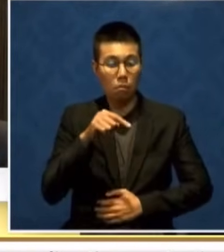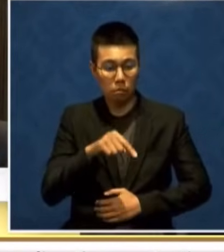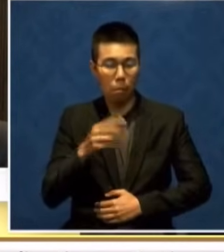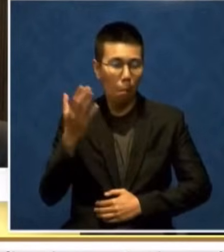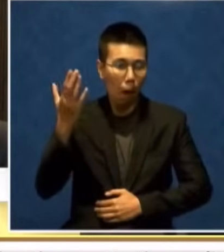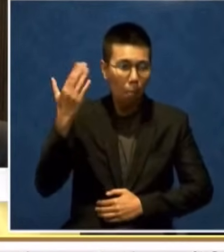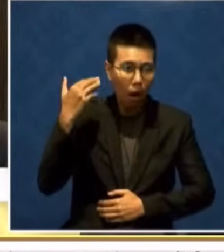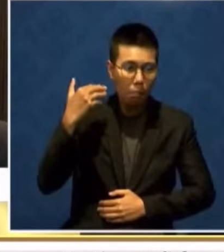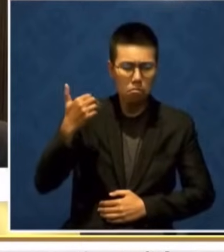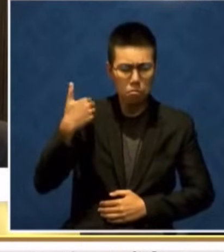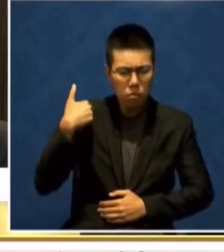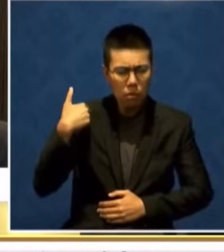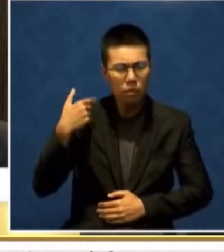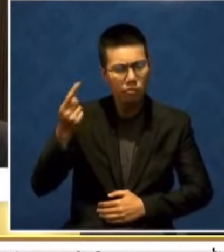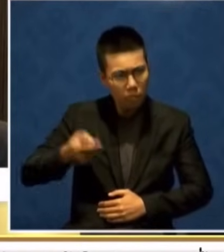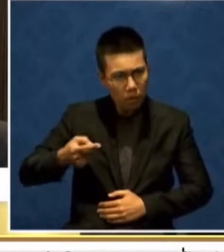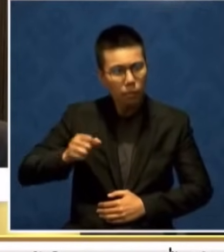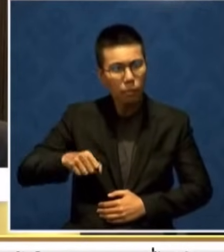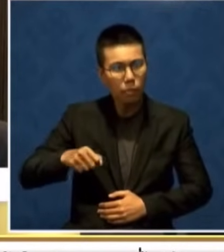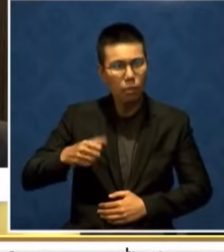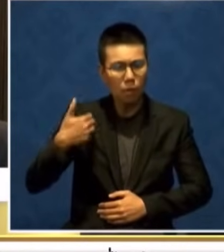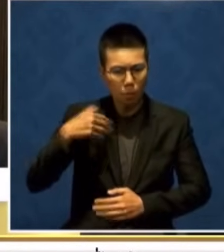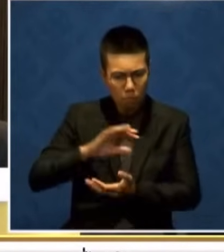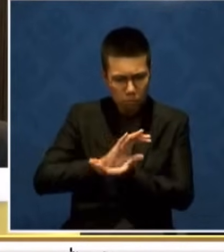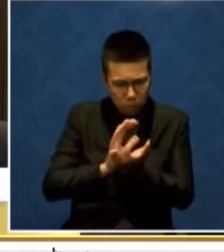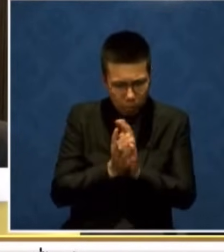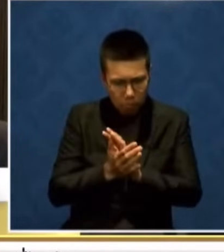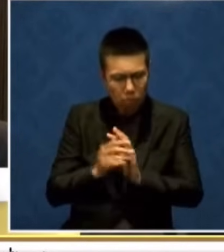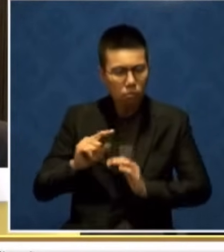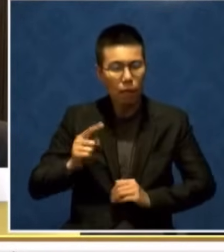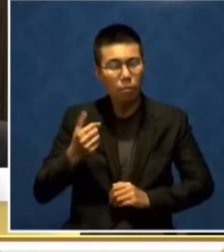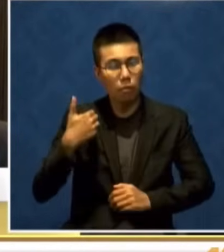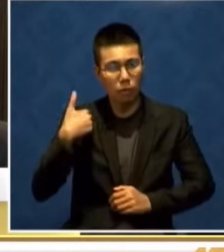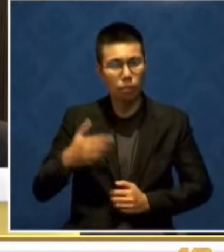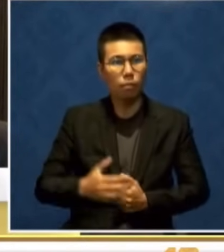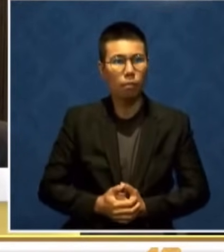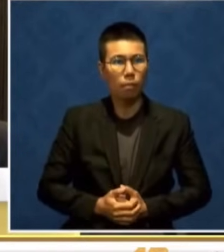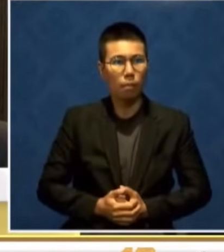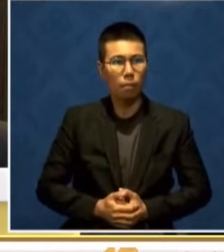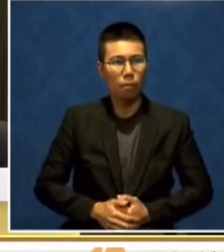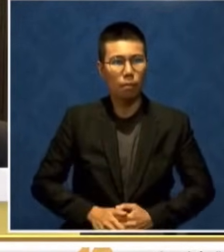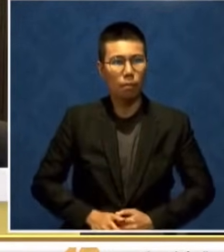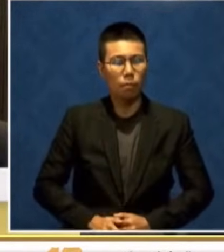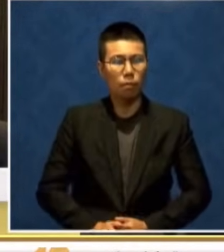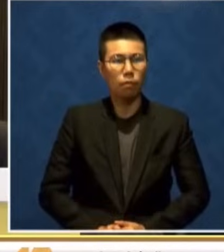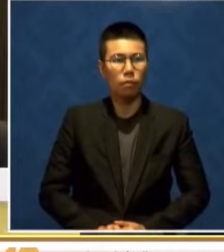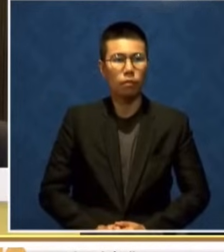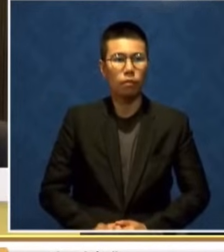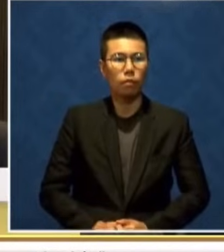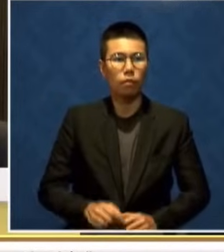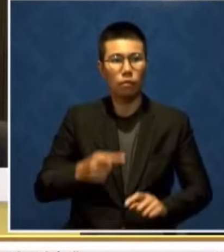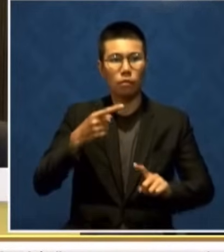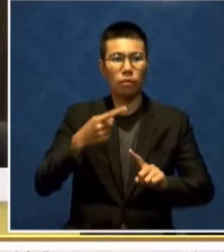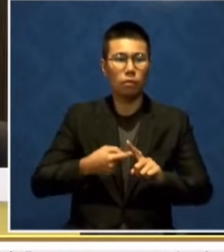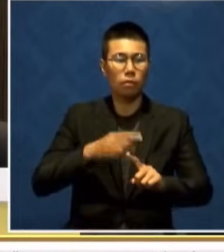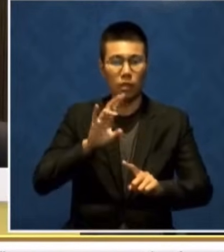จะมีจริงๆหรือไม่มีการปฏิรูปหรือเปล่าสิงหาคม